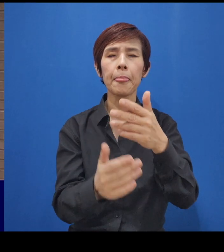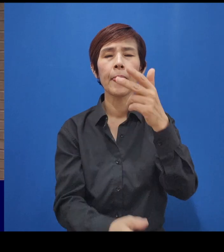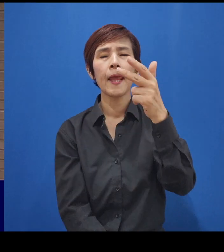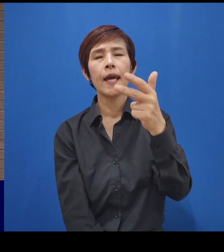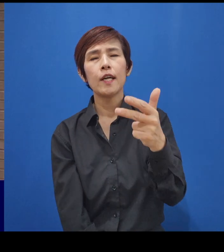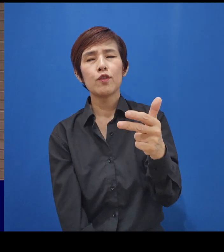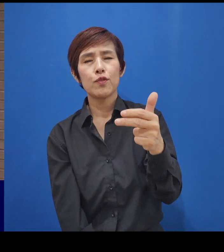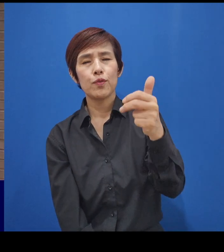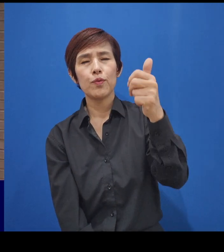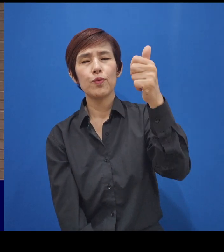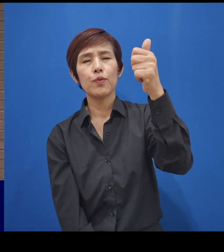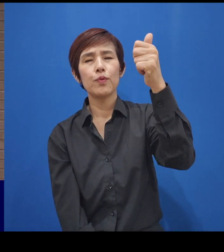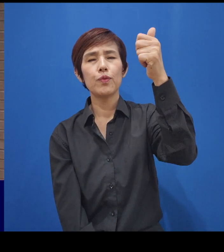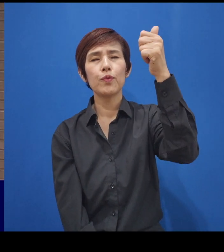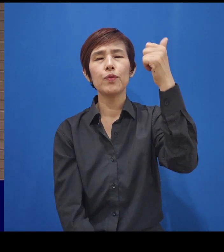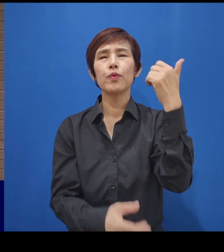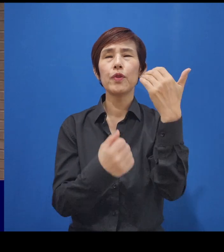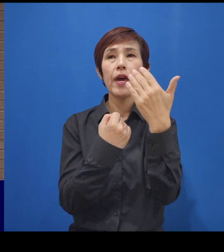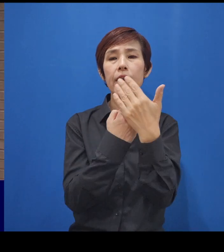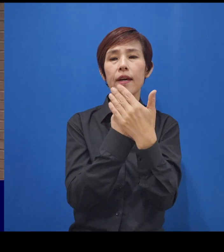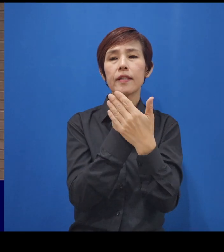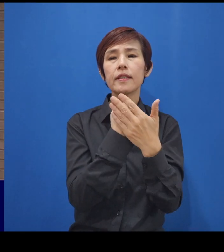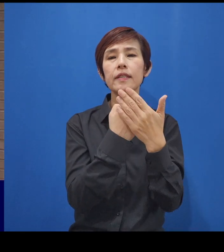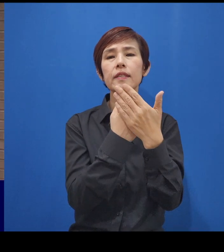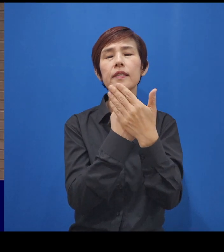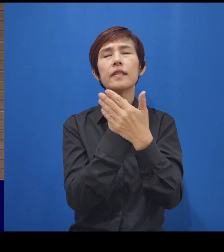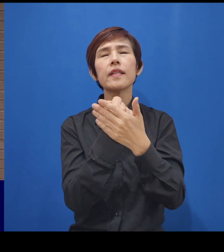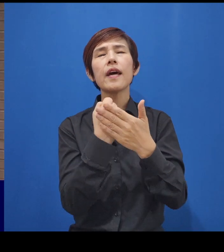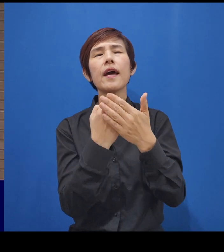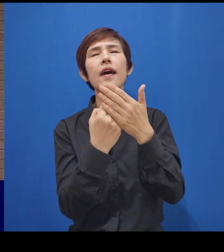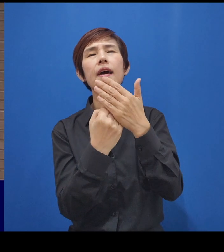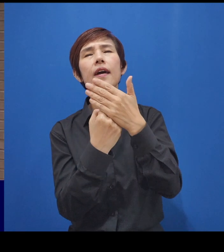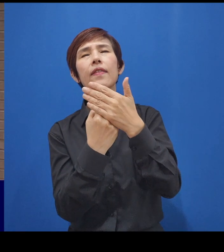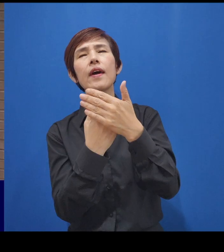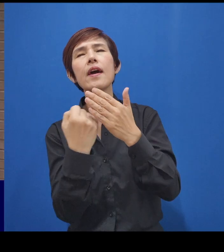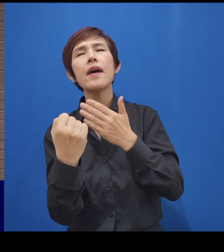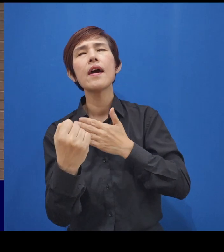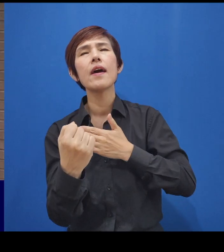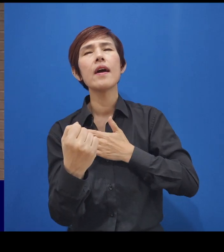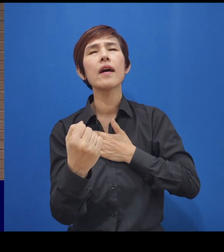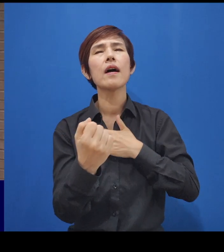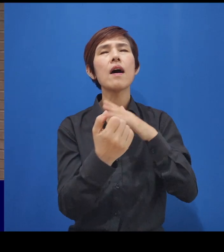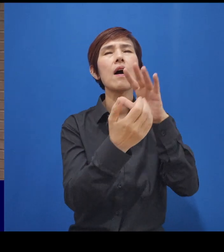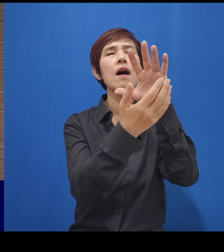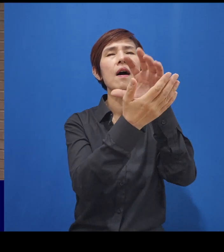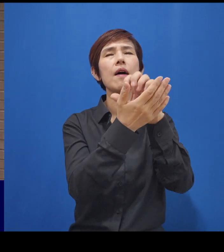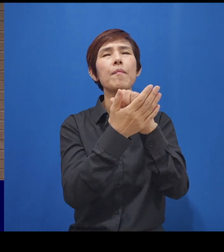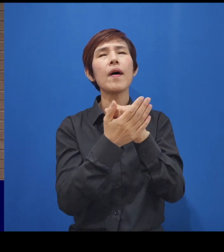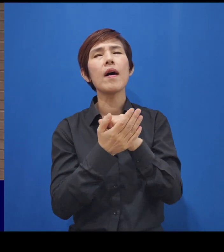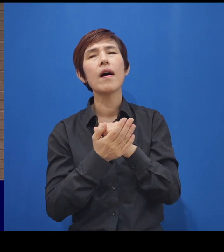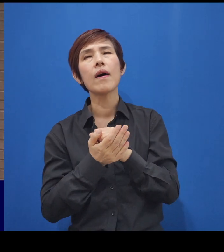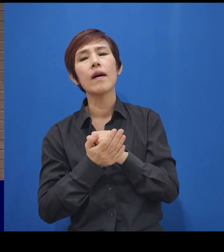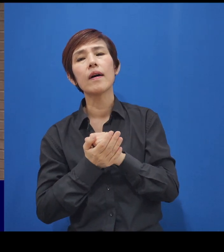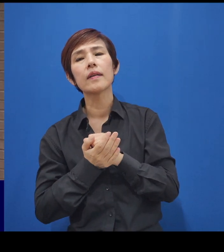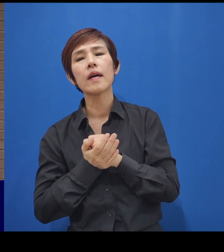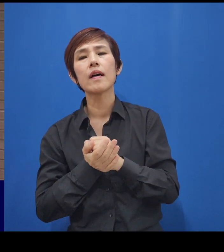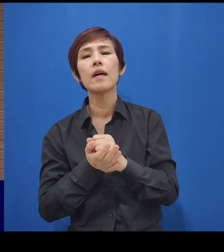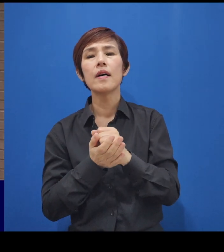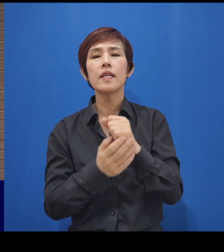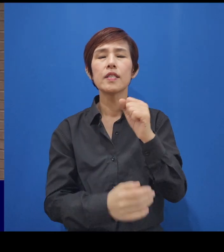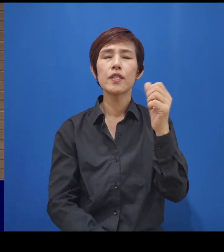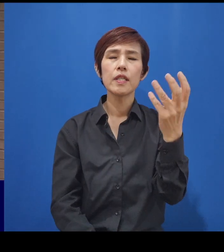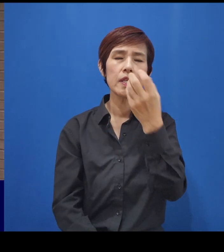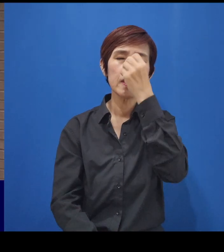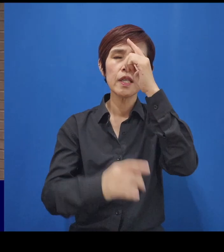우리는 교회가 되었습니다. 주의 은혜 내가